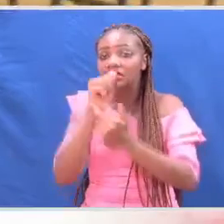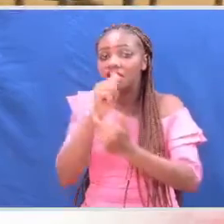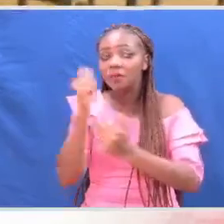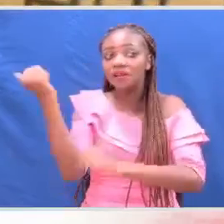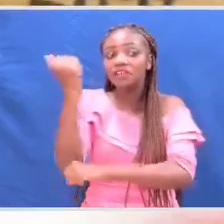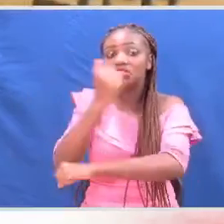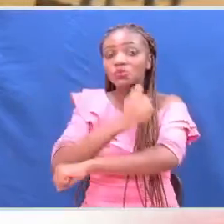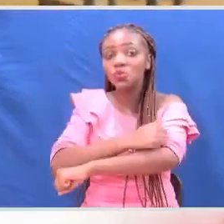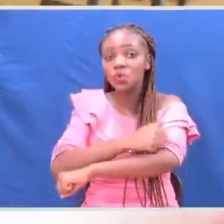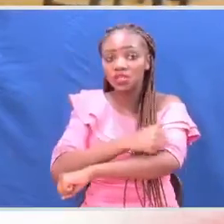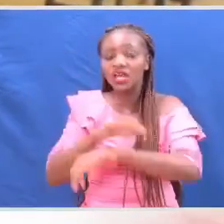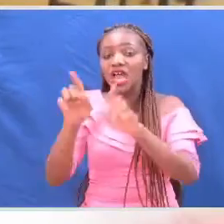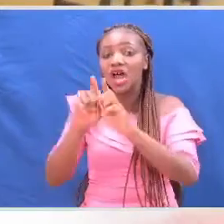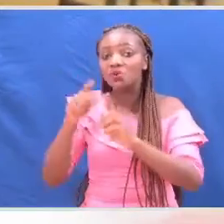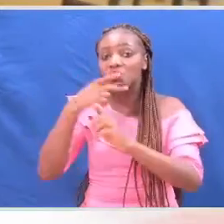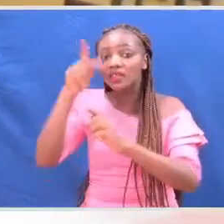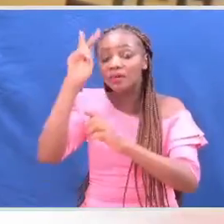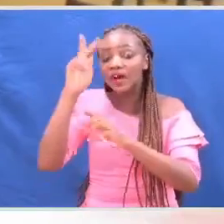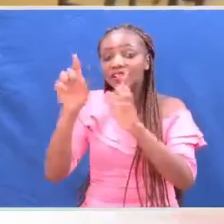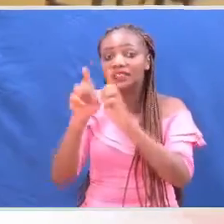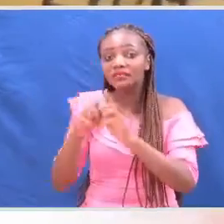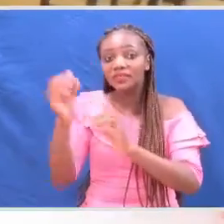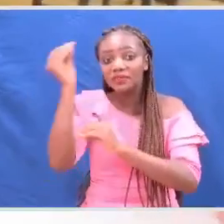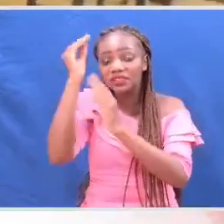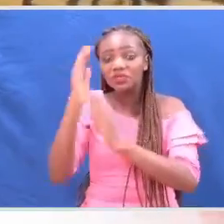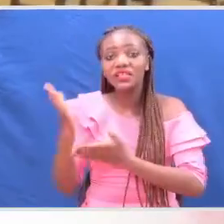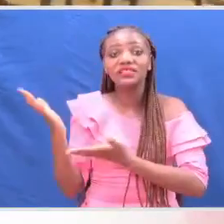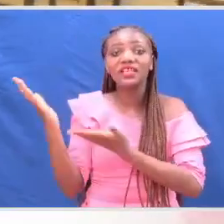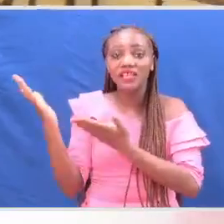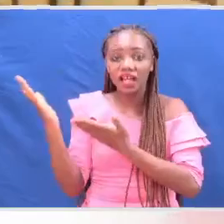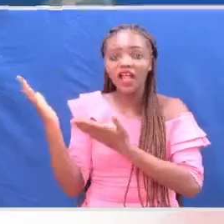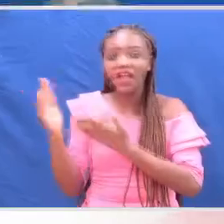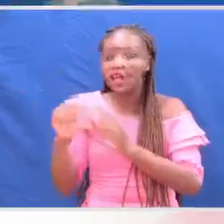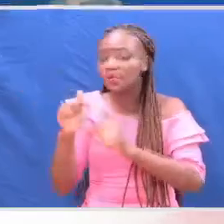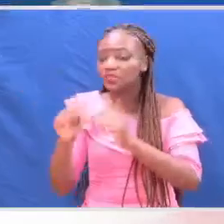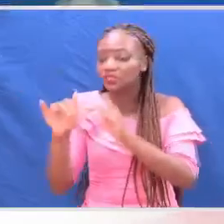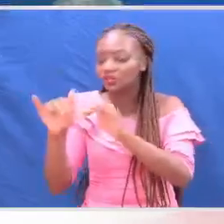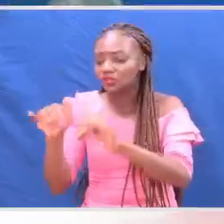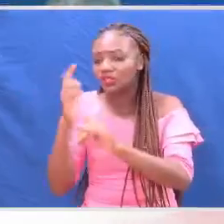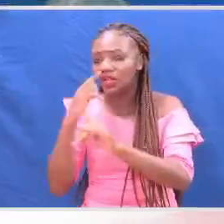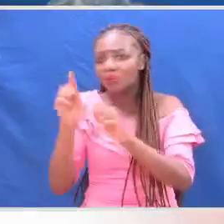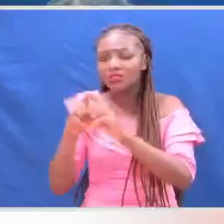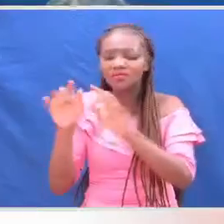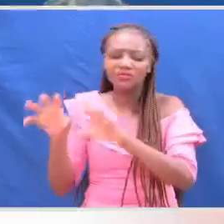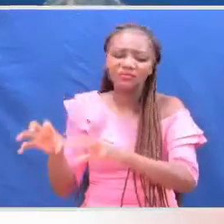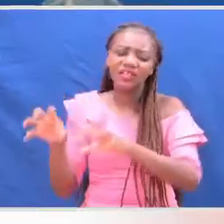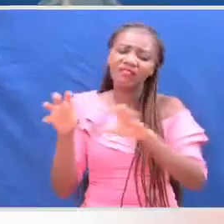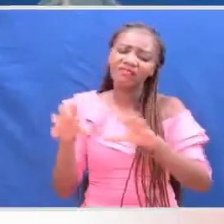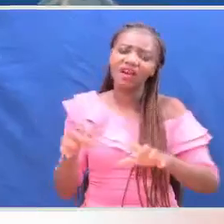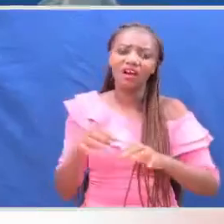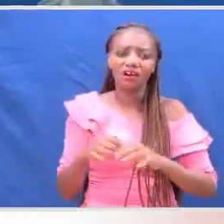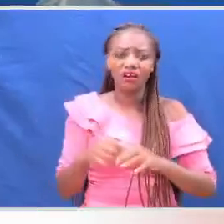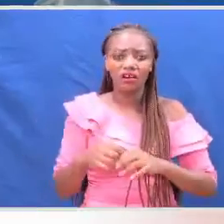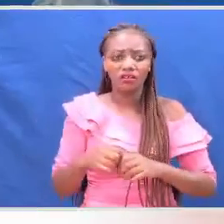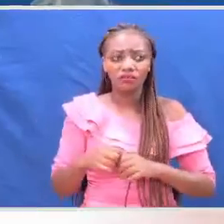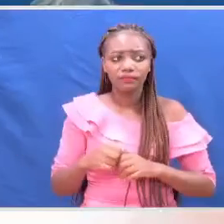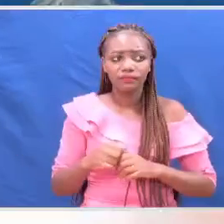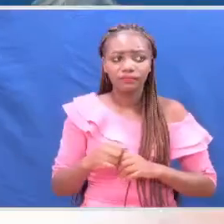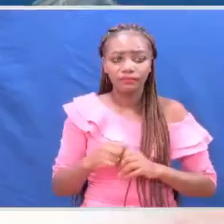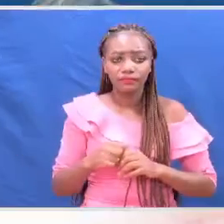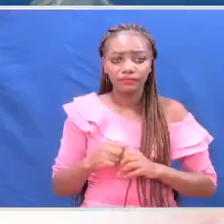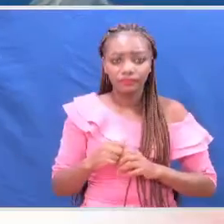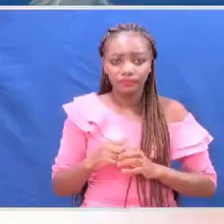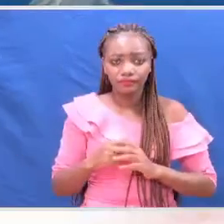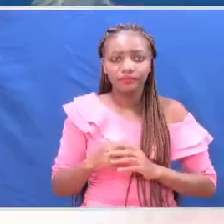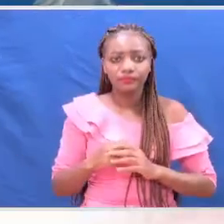kabisa, wengi wa wazazi na hata wanafunzi wakisalia kuhangaika tu.